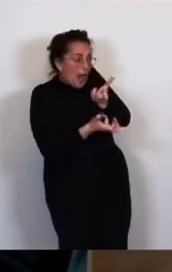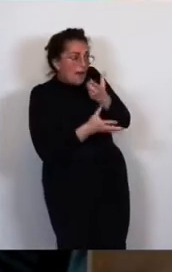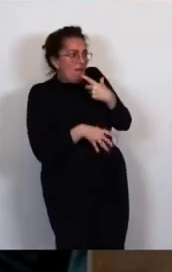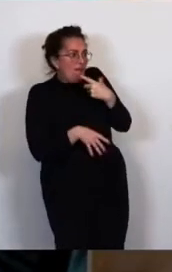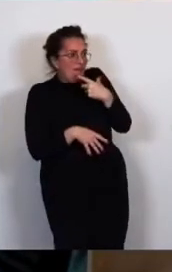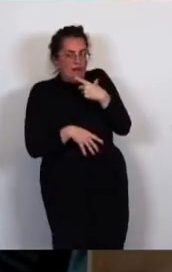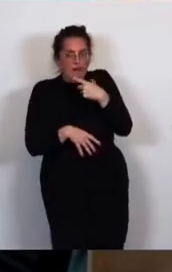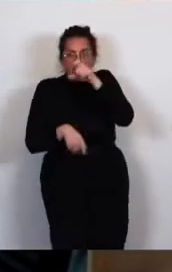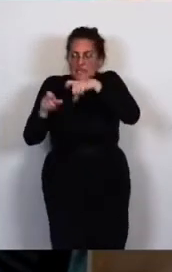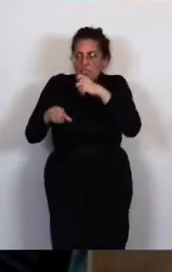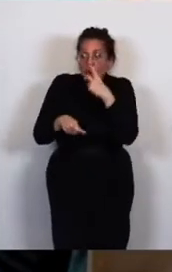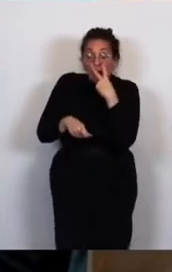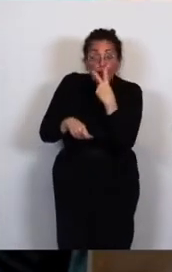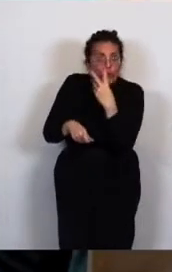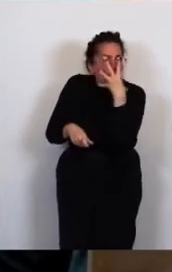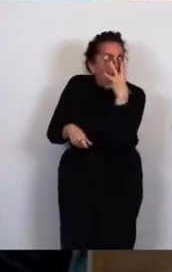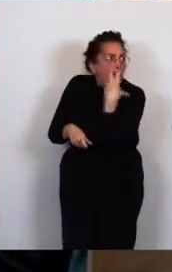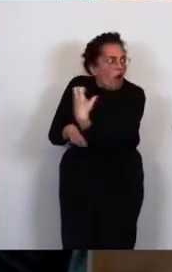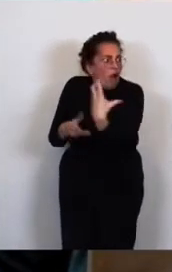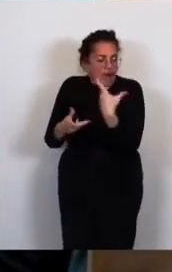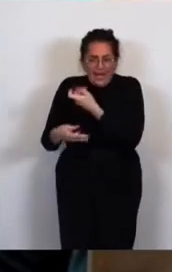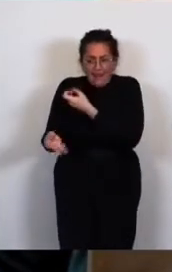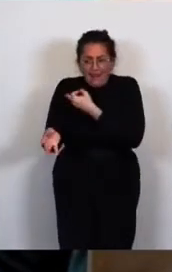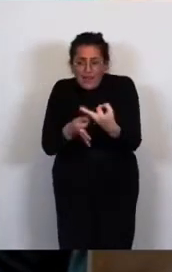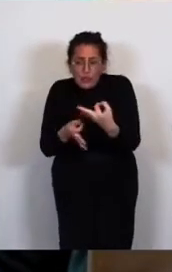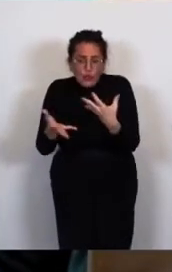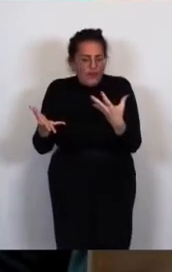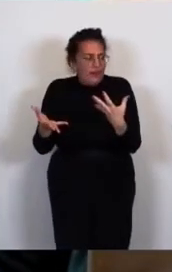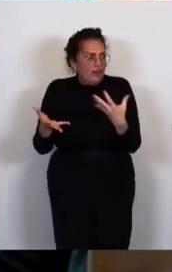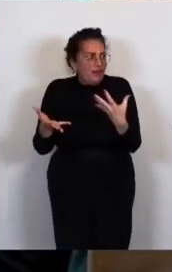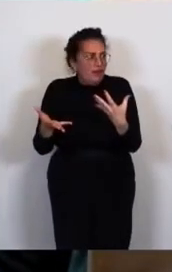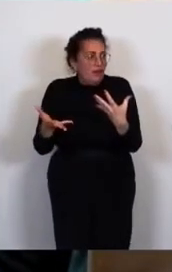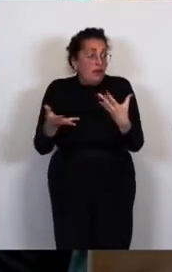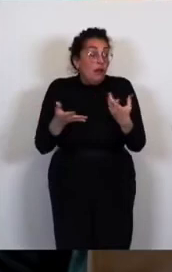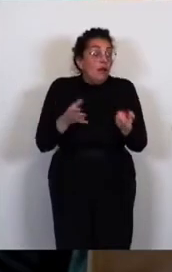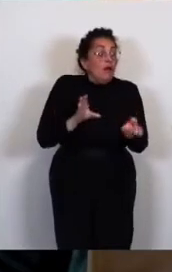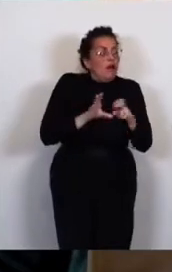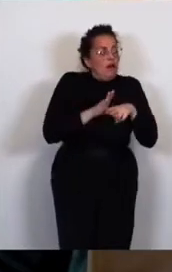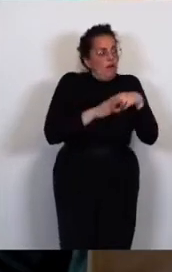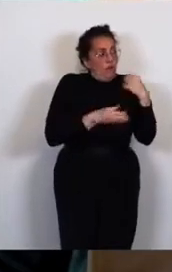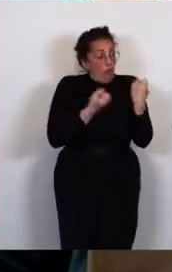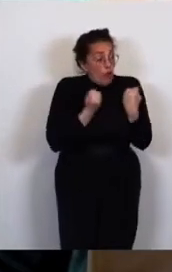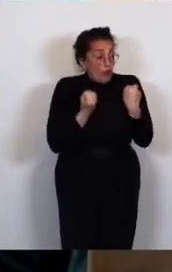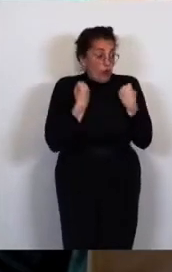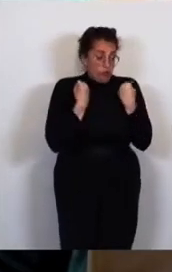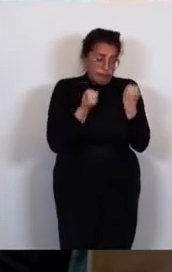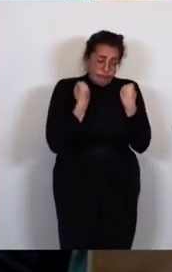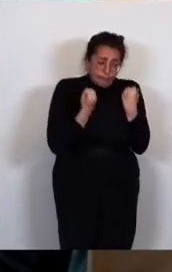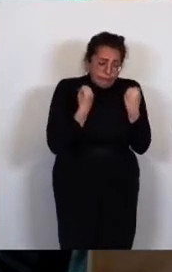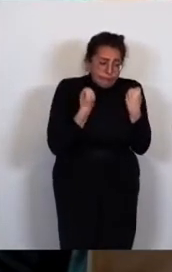à tous ceux qui sont aujourd'hui encore contraints de prendre leur voiture pour aller travailler.